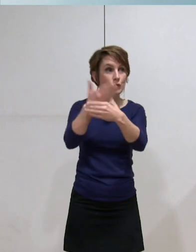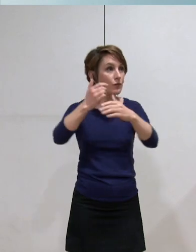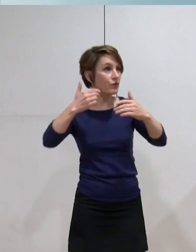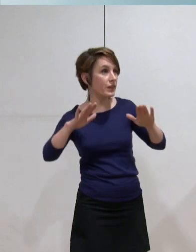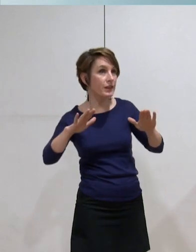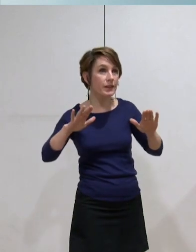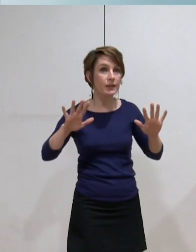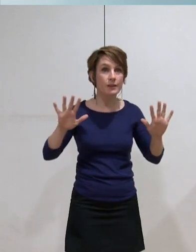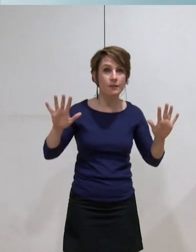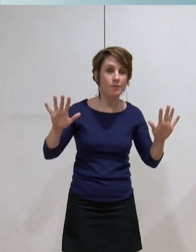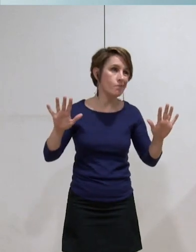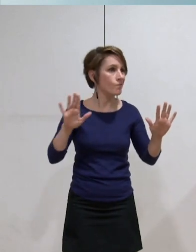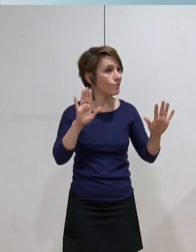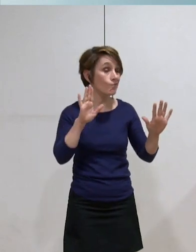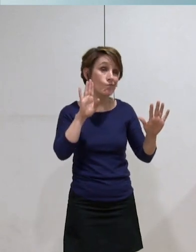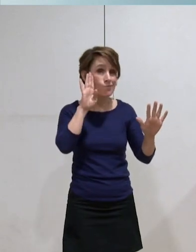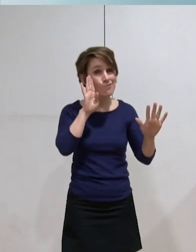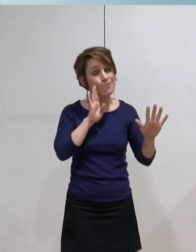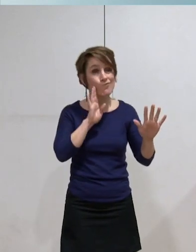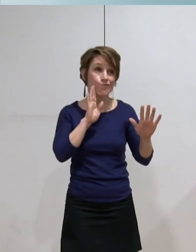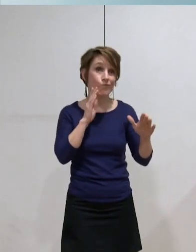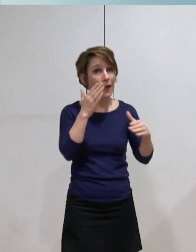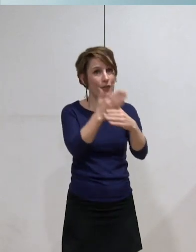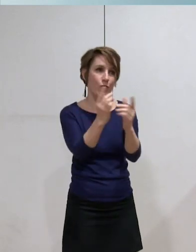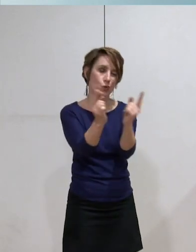intervention courte intervention s'il vous